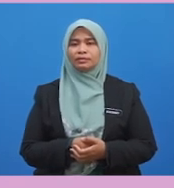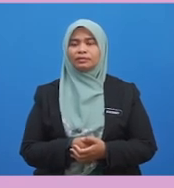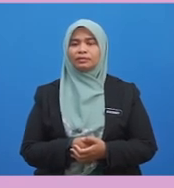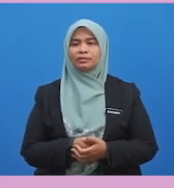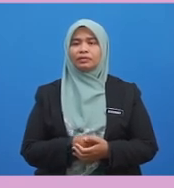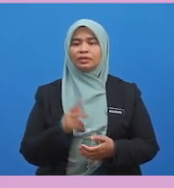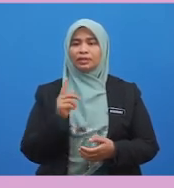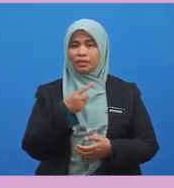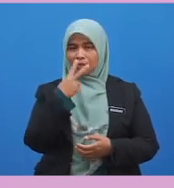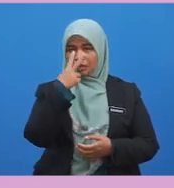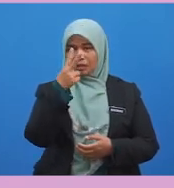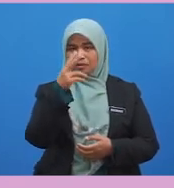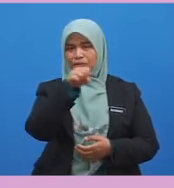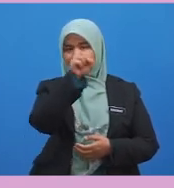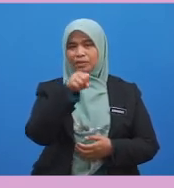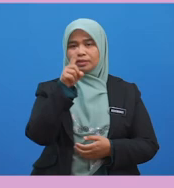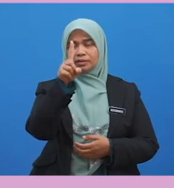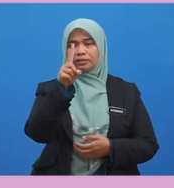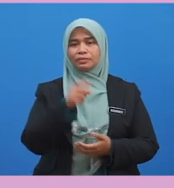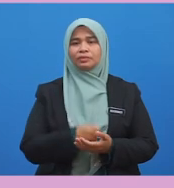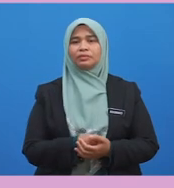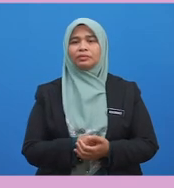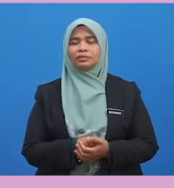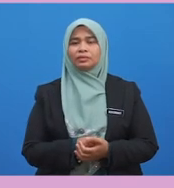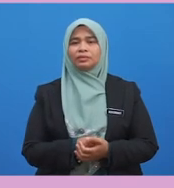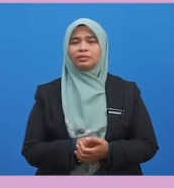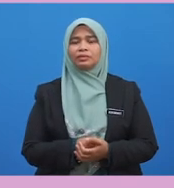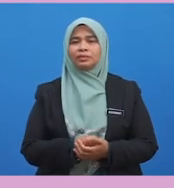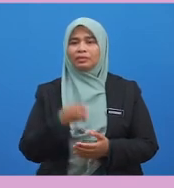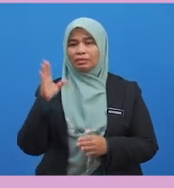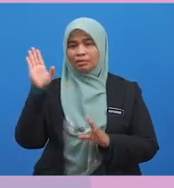Mari kita lihat soalan yang pertama.